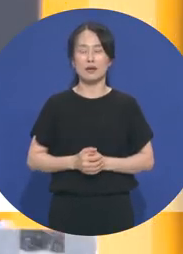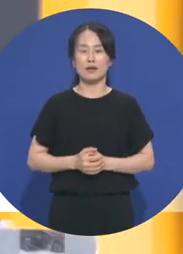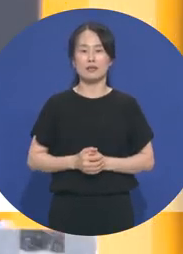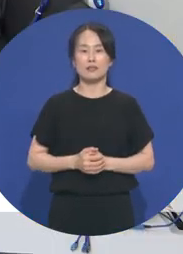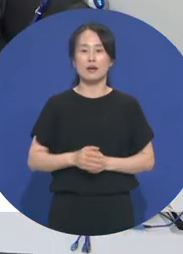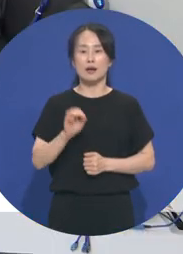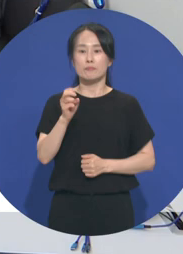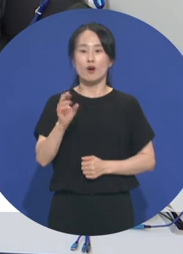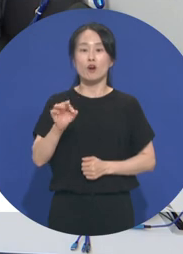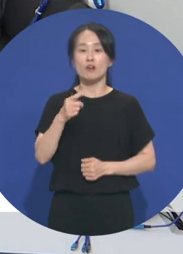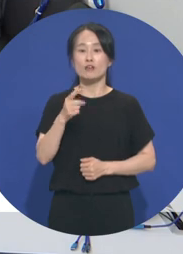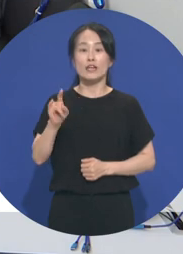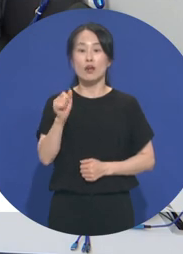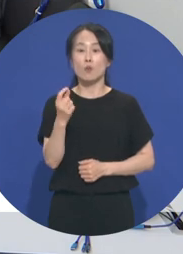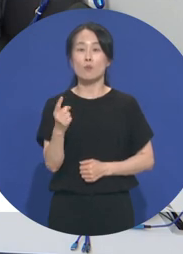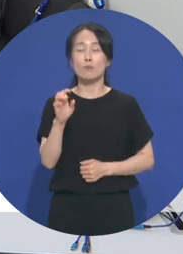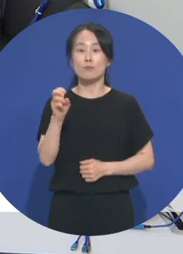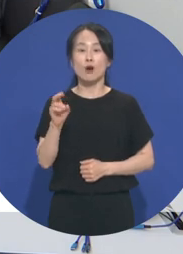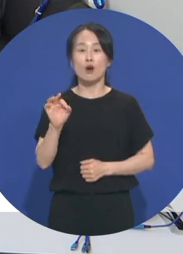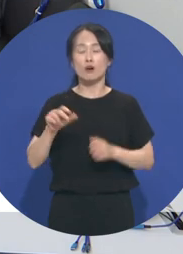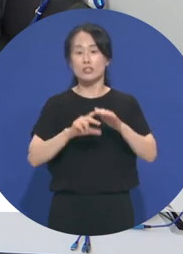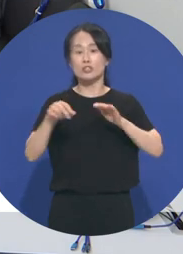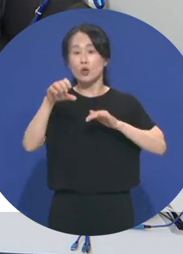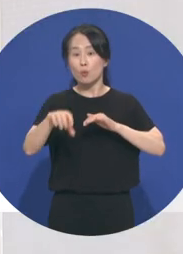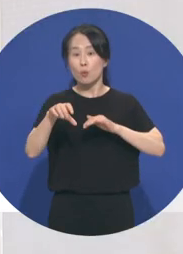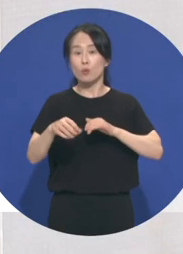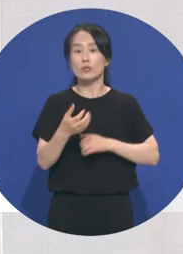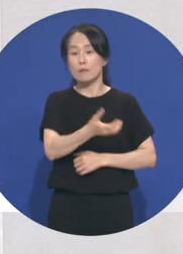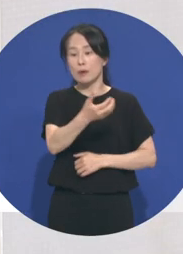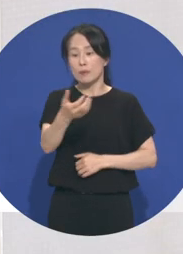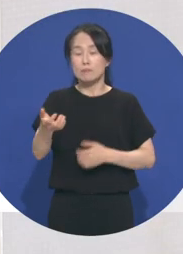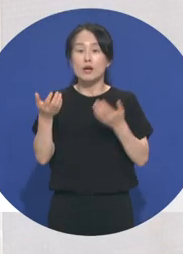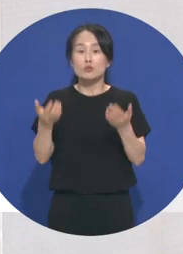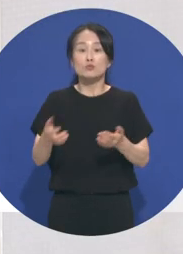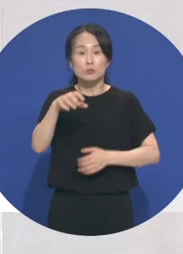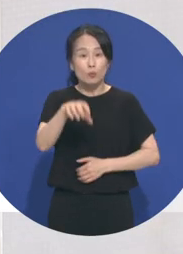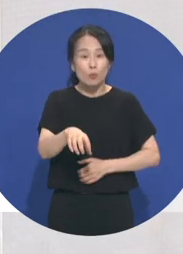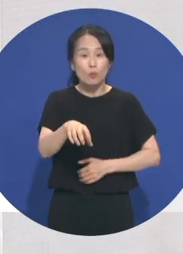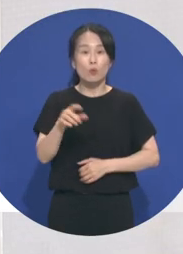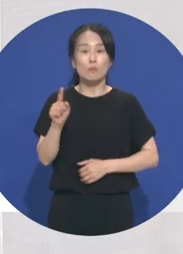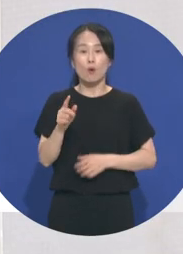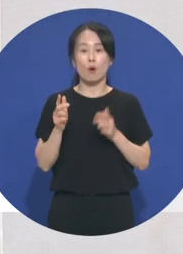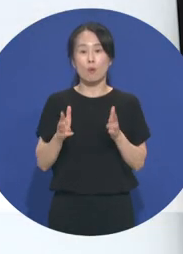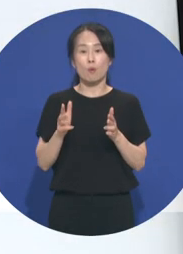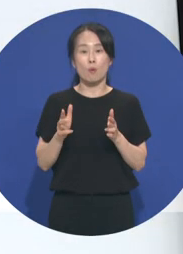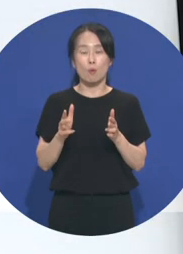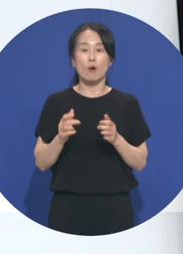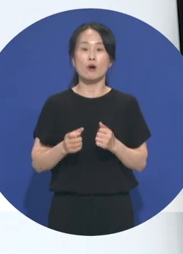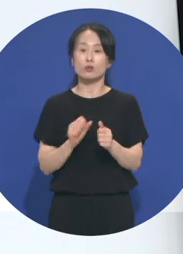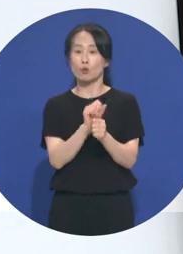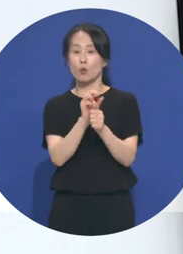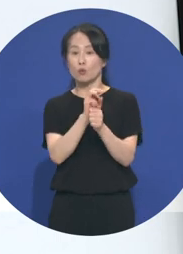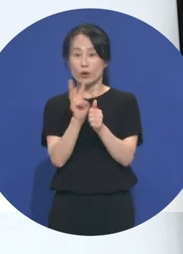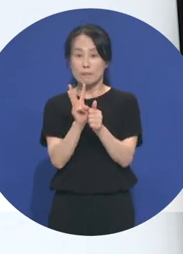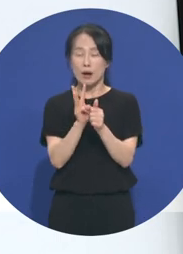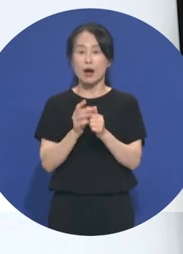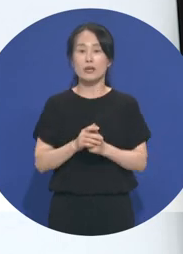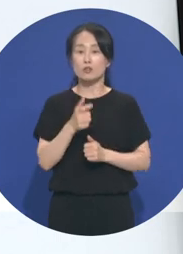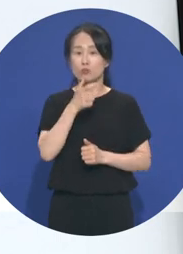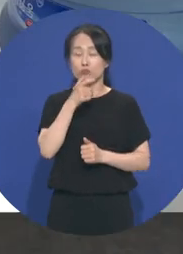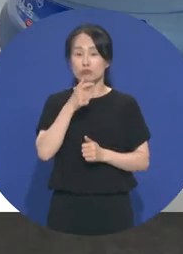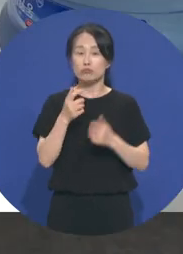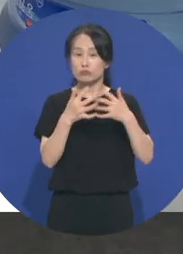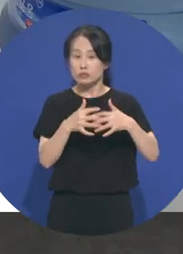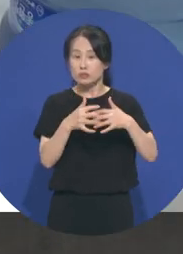평내 호평역 인근 체육실 부지해 컨테이너 부스형 설치된 간이 이동노동자 쉼터에는 냉난방기와 와이파이